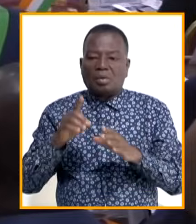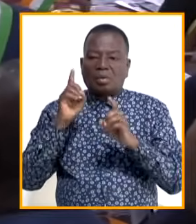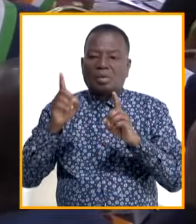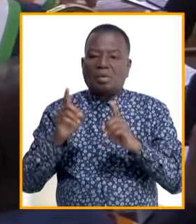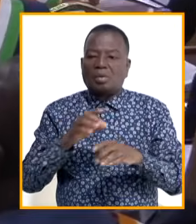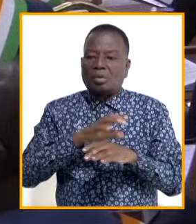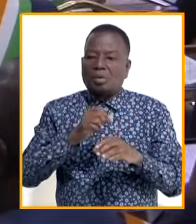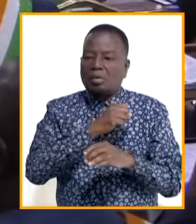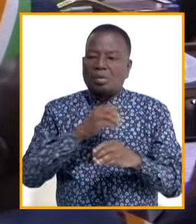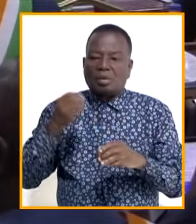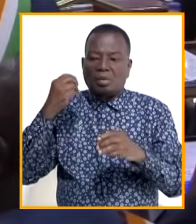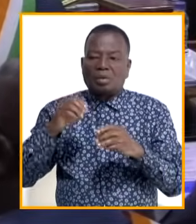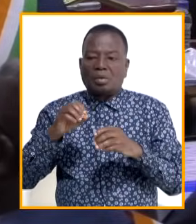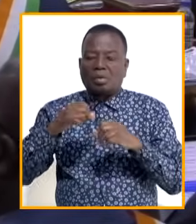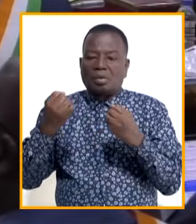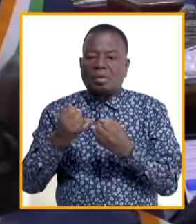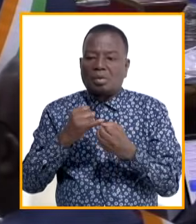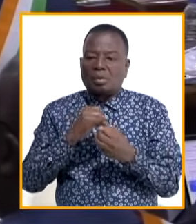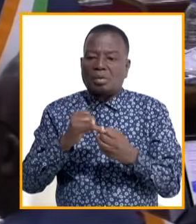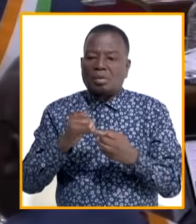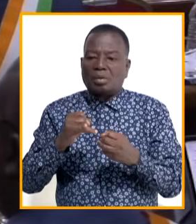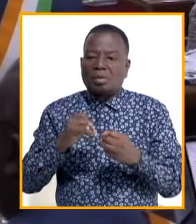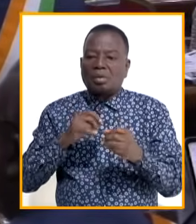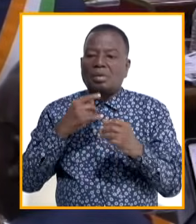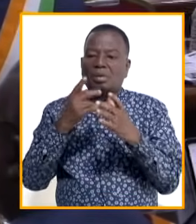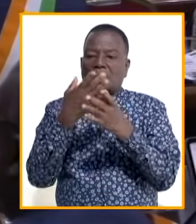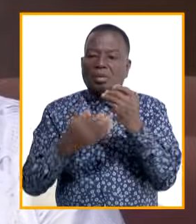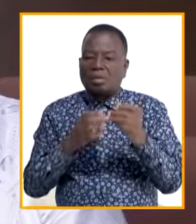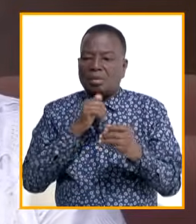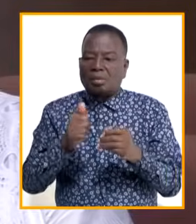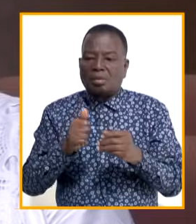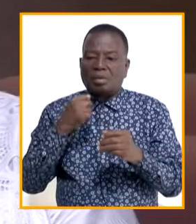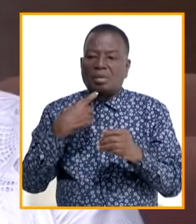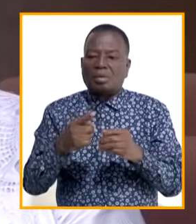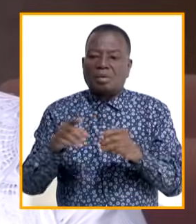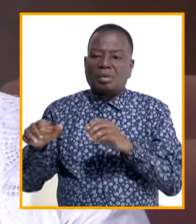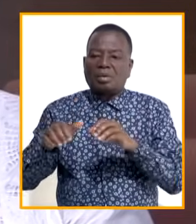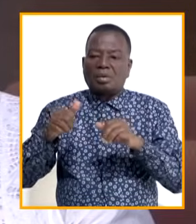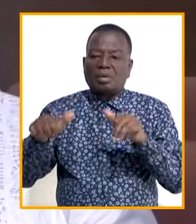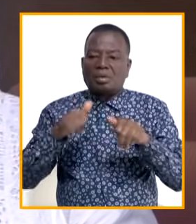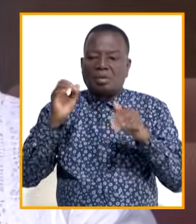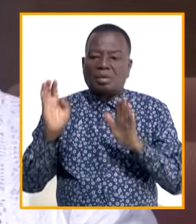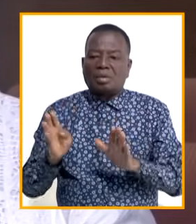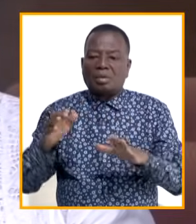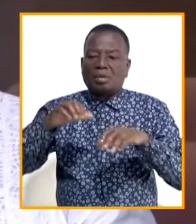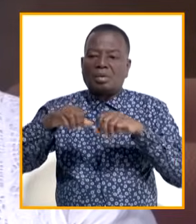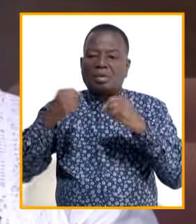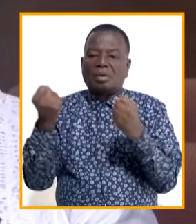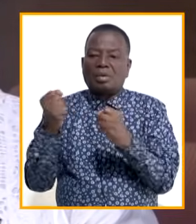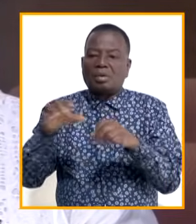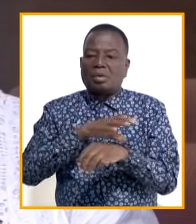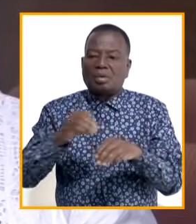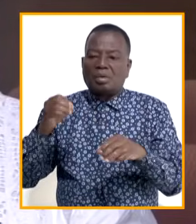clôture prononcé par la présidente du Sénat. Kandia Kamara ne manque pas de rappeler l'intensité des activités qui ont marqué l'actualité du